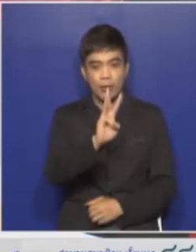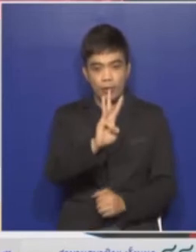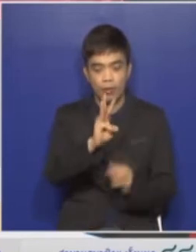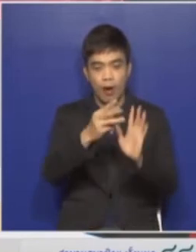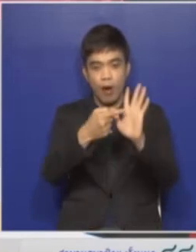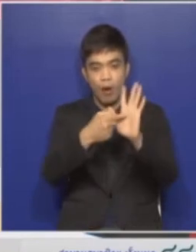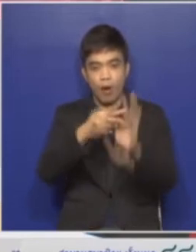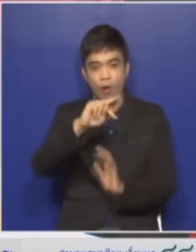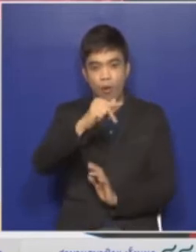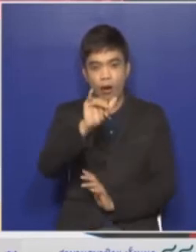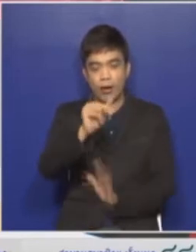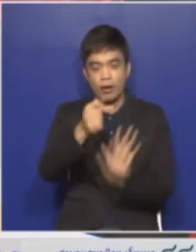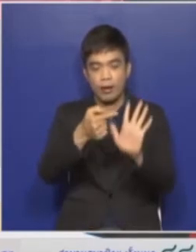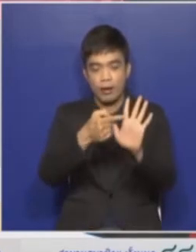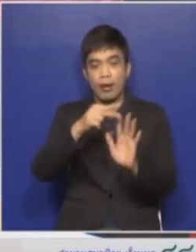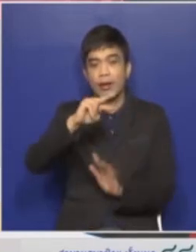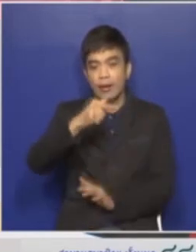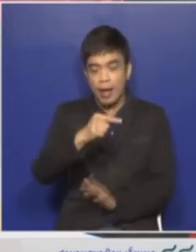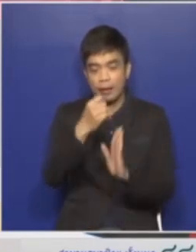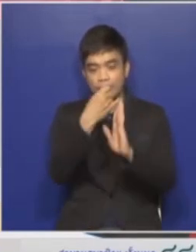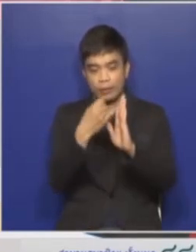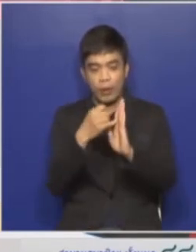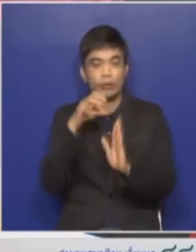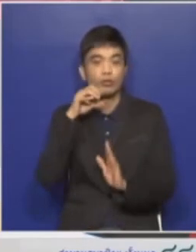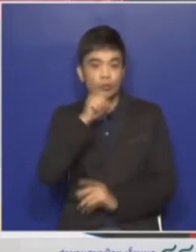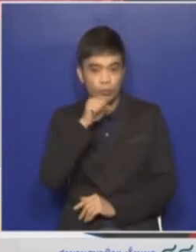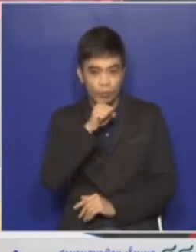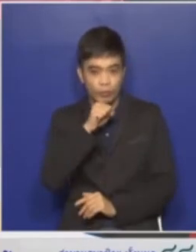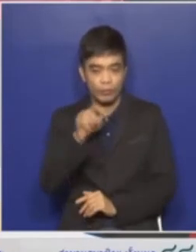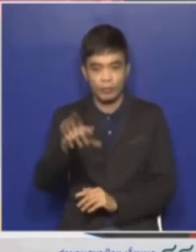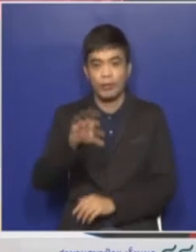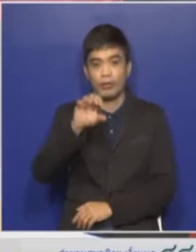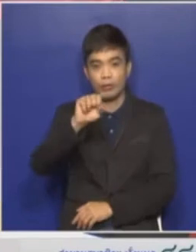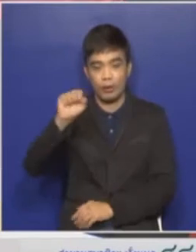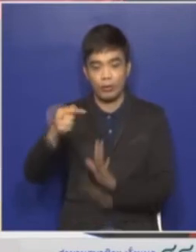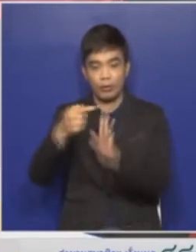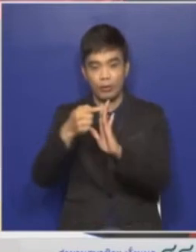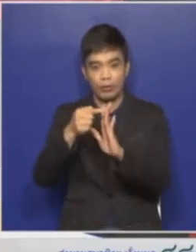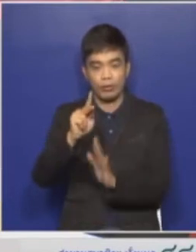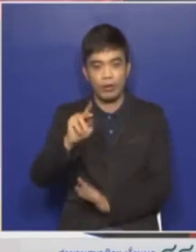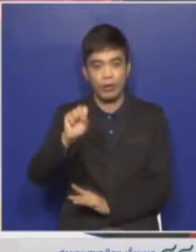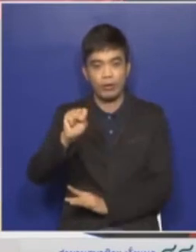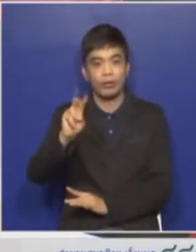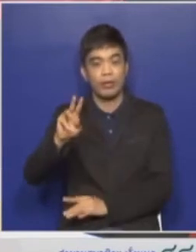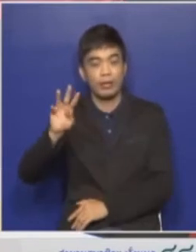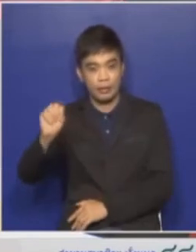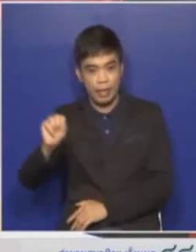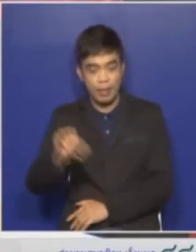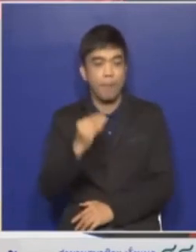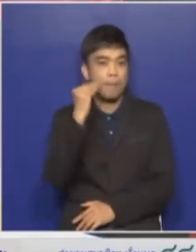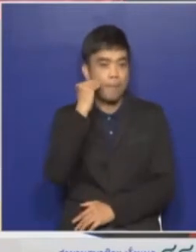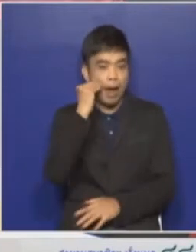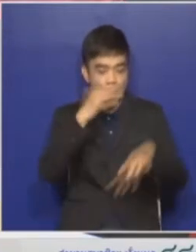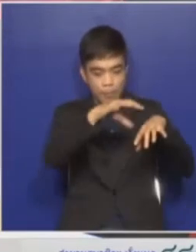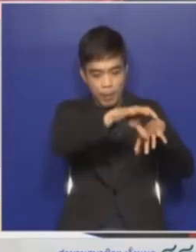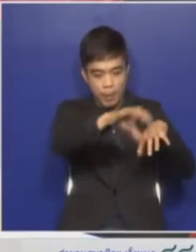อำเภอพนานิคมสกลนครท่านสสเกษมมูร่าห์ปากมา 60หลังคาเรือนที่ไป